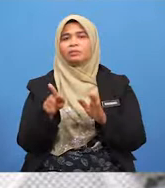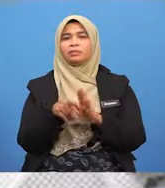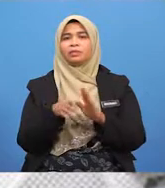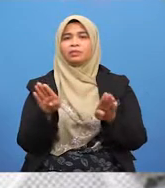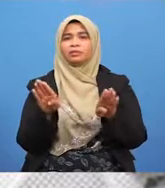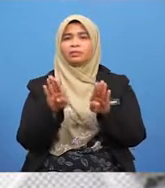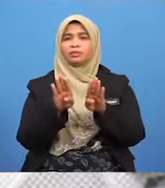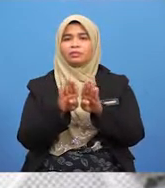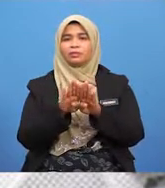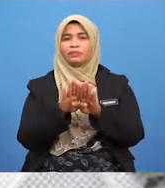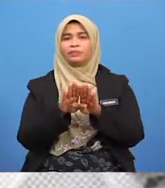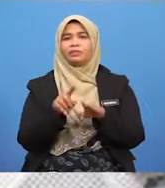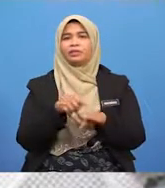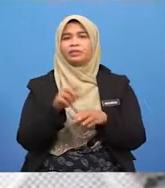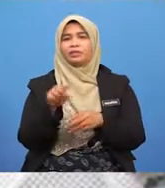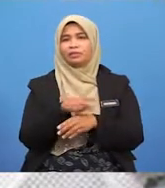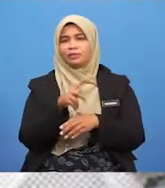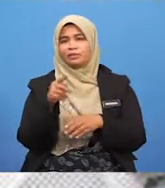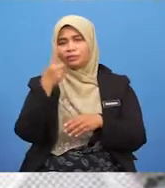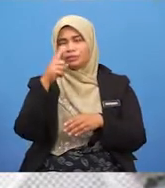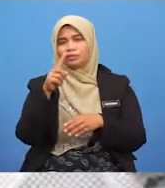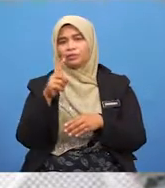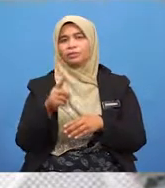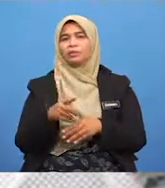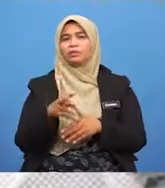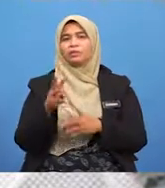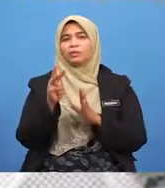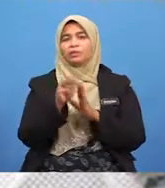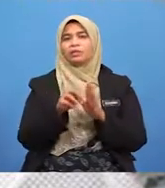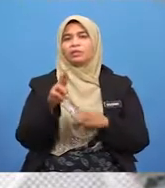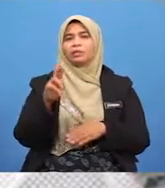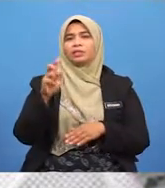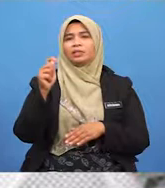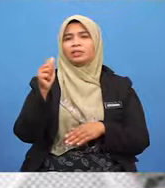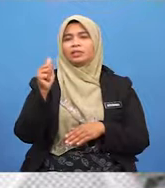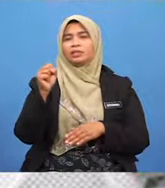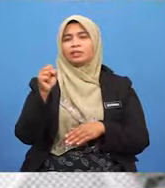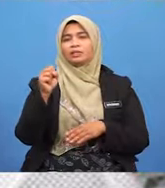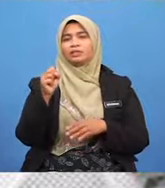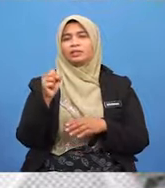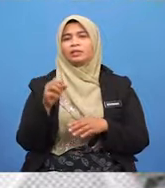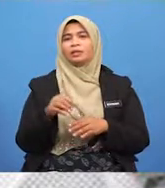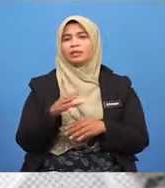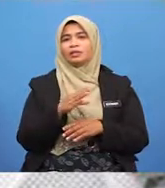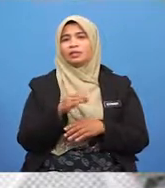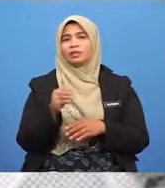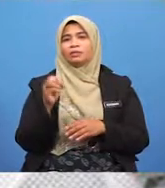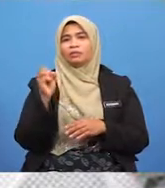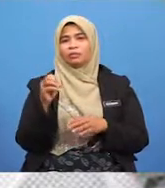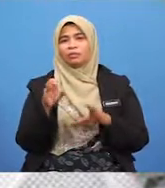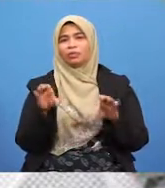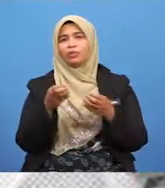peretas digunakan untuk meretas matte jahitan membuat lubang butang menanggalkan